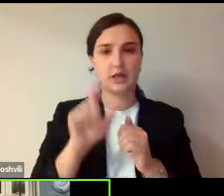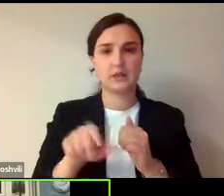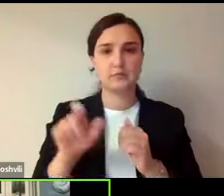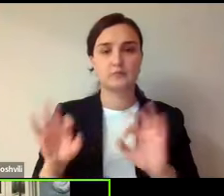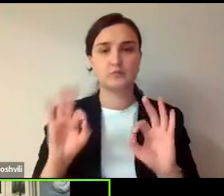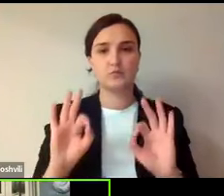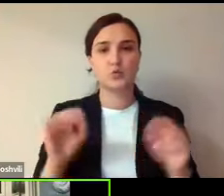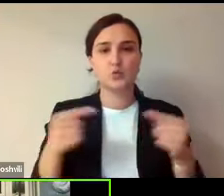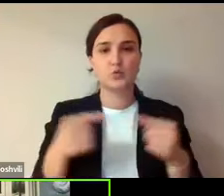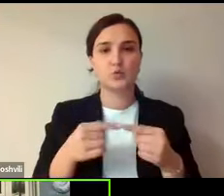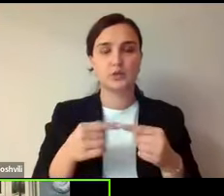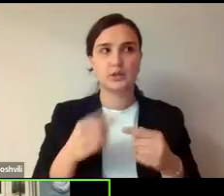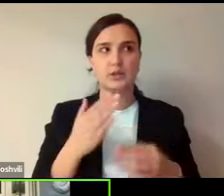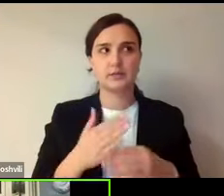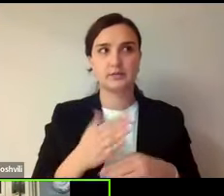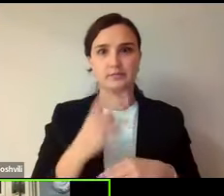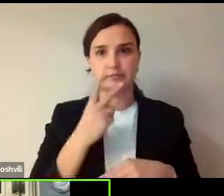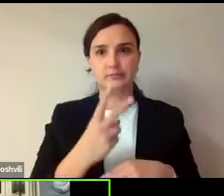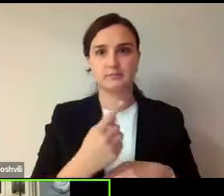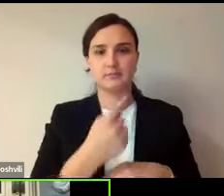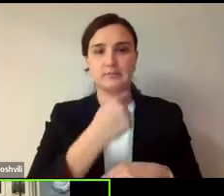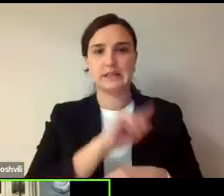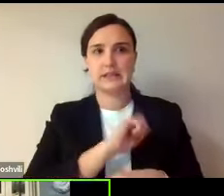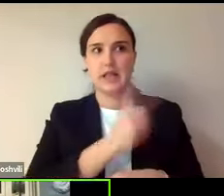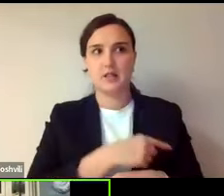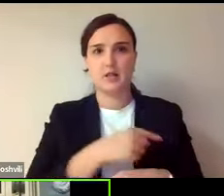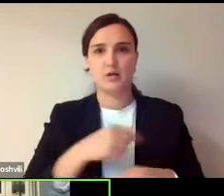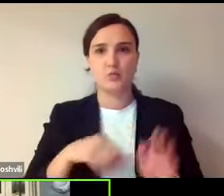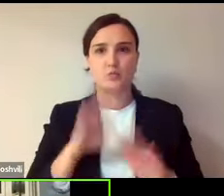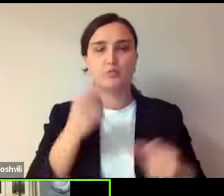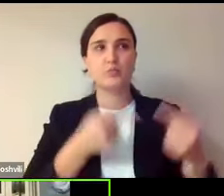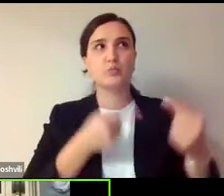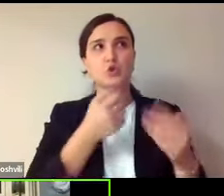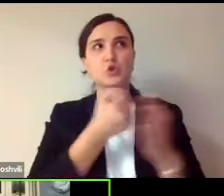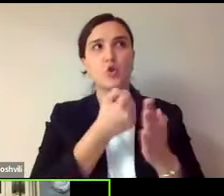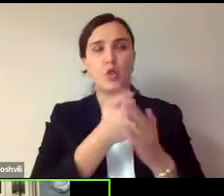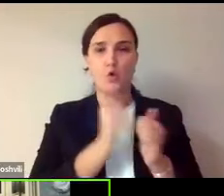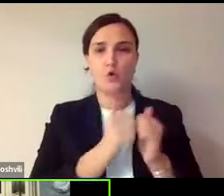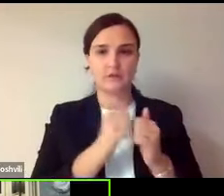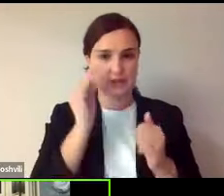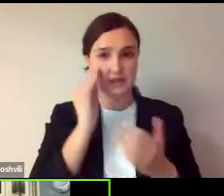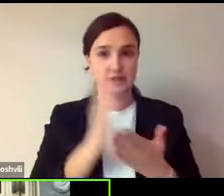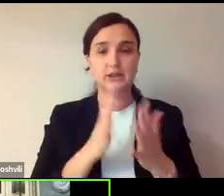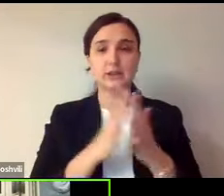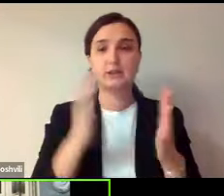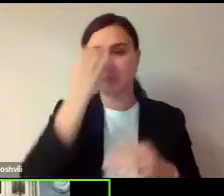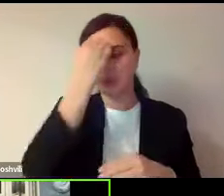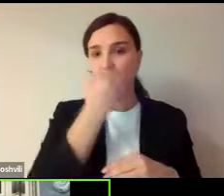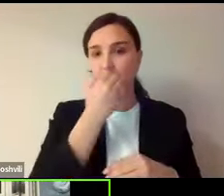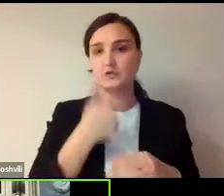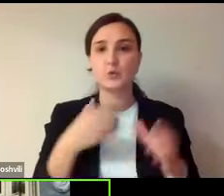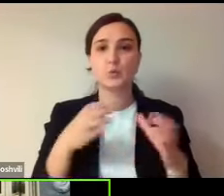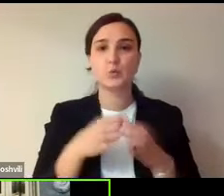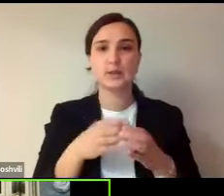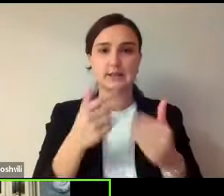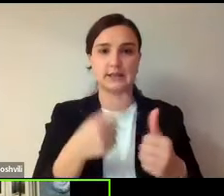უბრალოდ მატებთ აი ოპტიმიზმს და მხნევებას, რომ ბრძოლას ყოველთვის აქვს აზრი და დიდი მადლობა კიდე ჩვენი გუნდის სახელით,